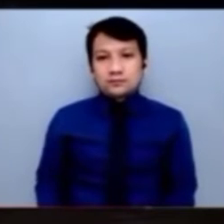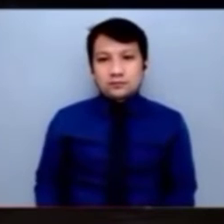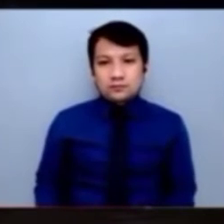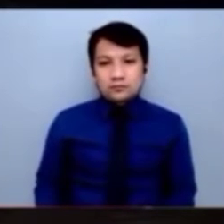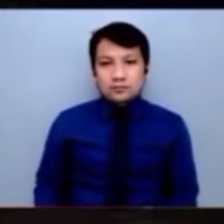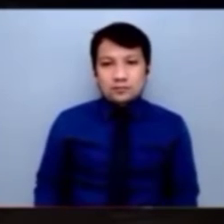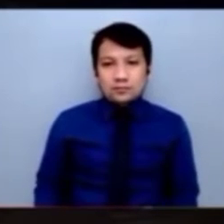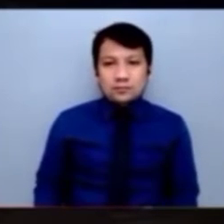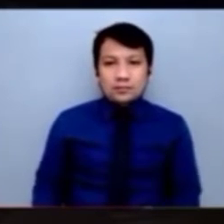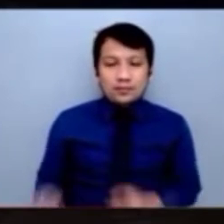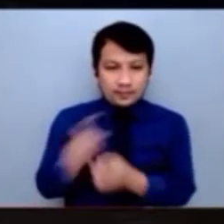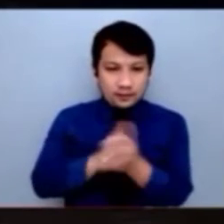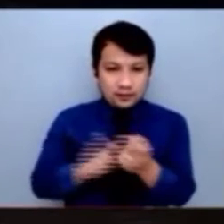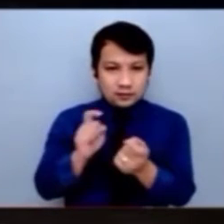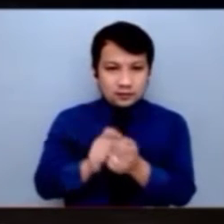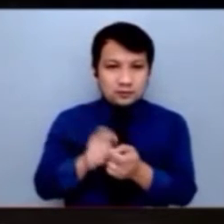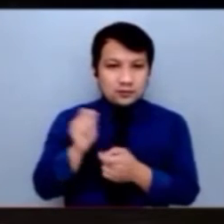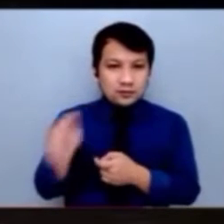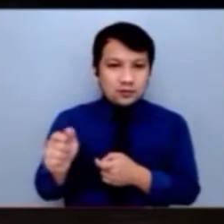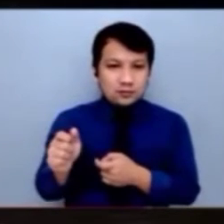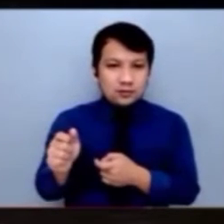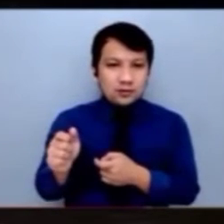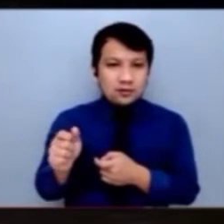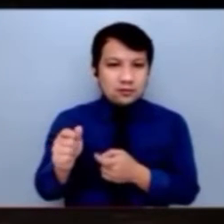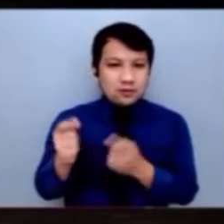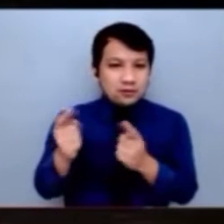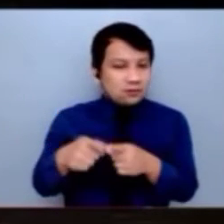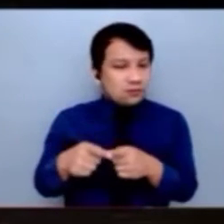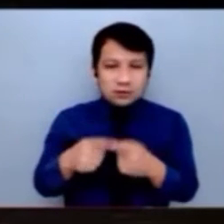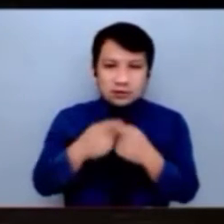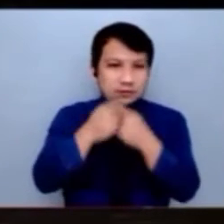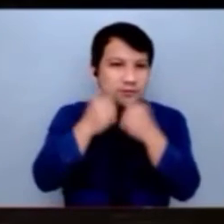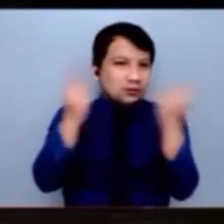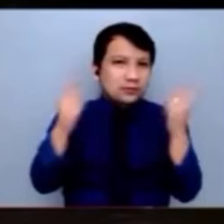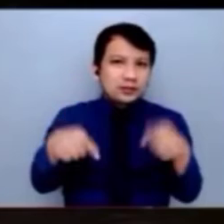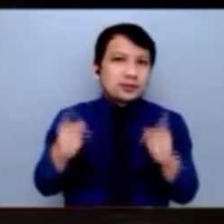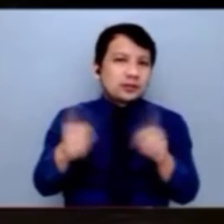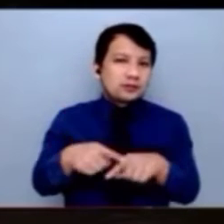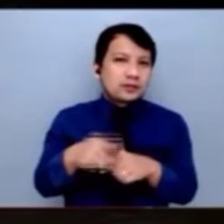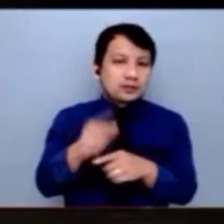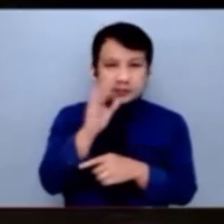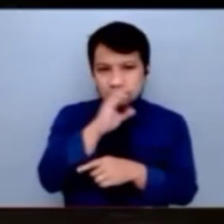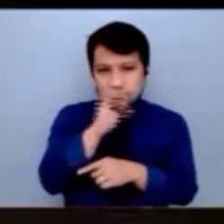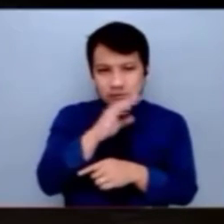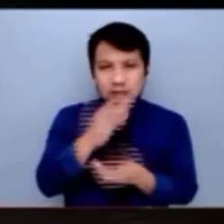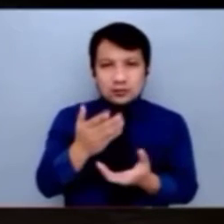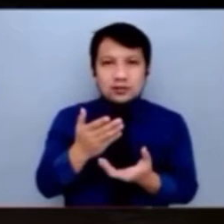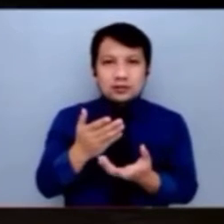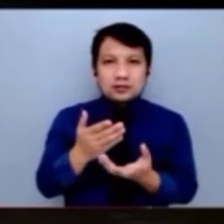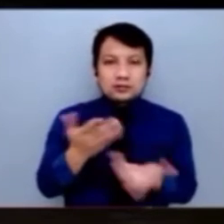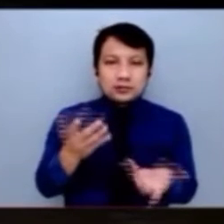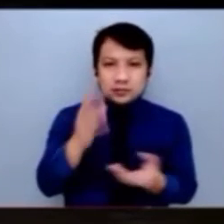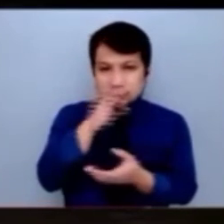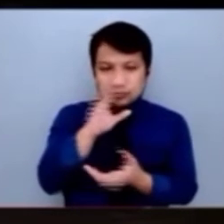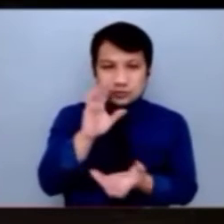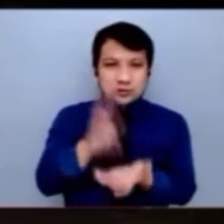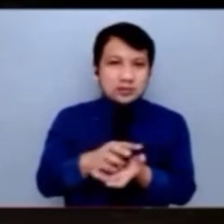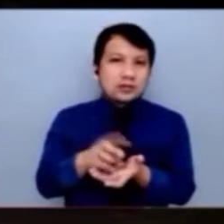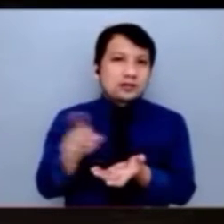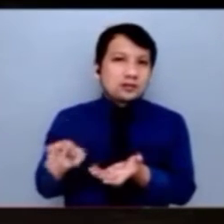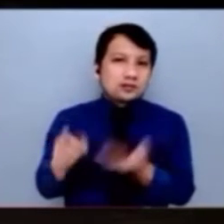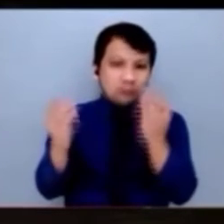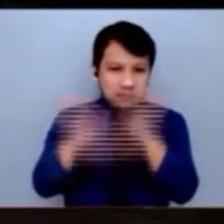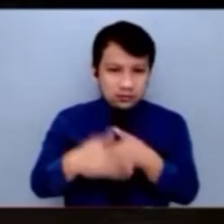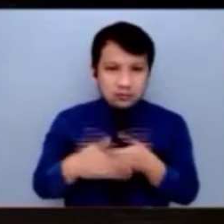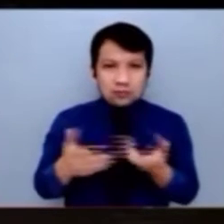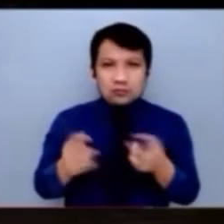Exactly, Bok. Talagang nakakapanibago, nakakapanlumon ang Cebu province, particularly Cebu City. Talagang madilim, walang